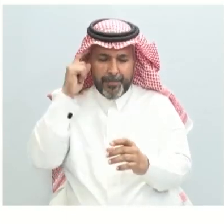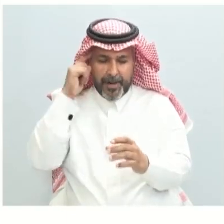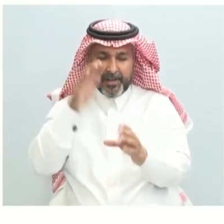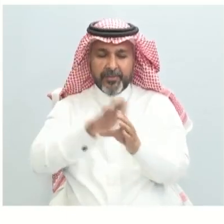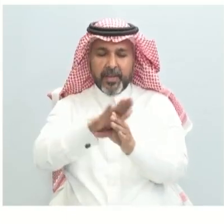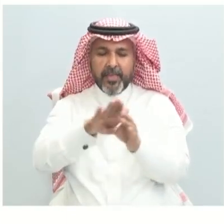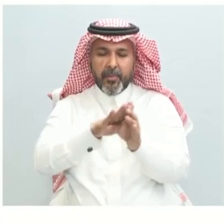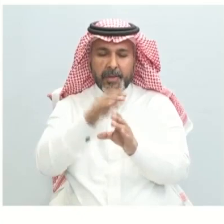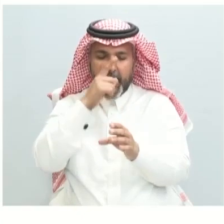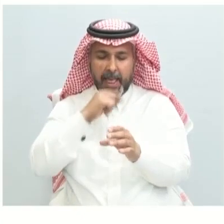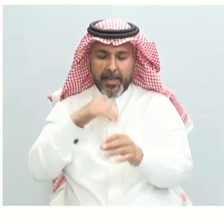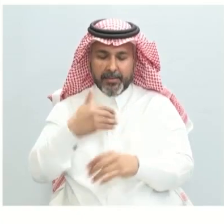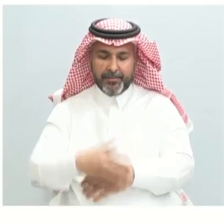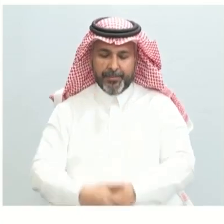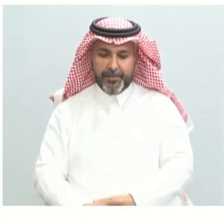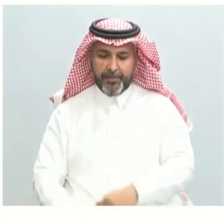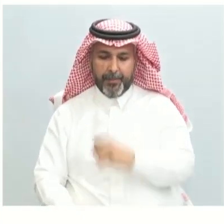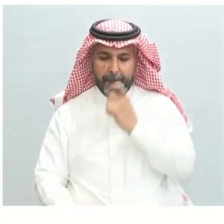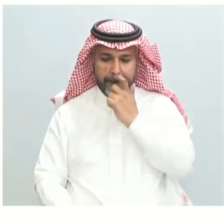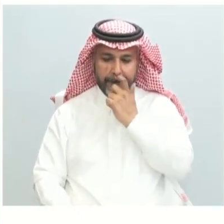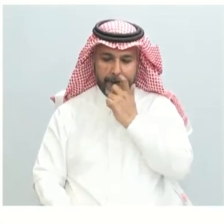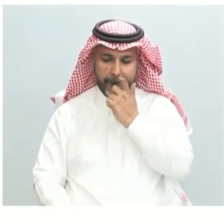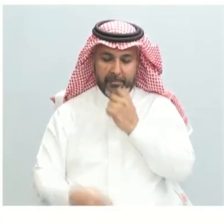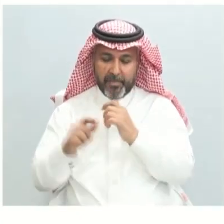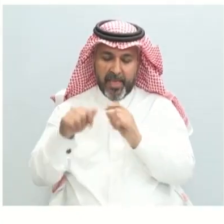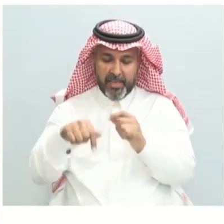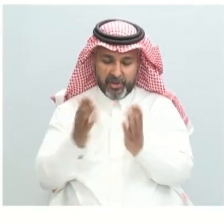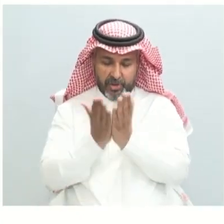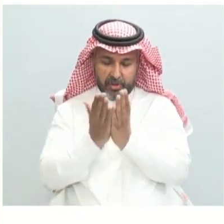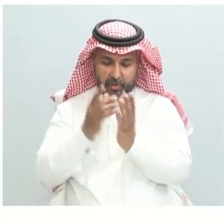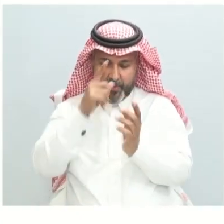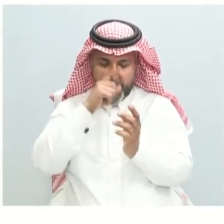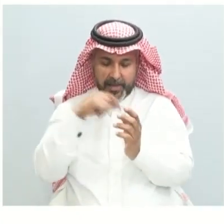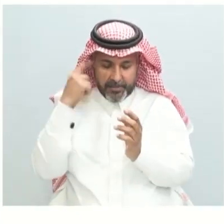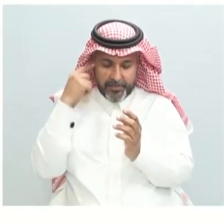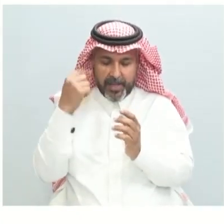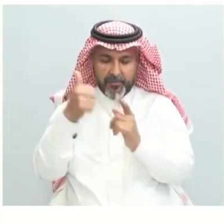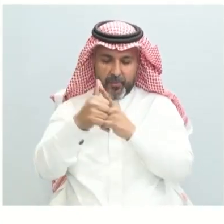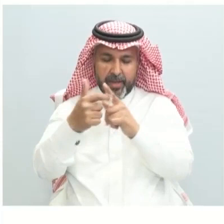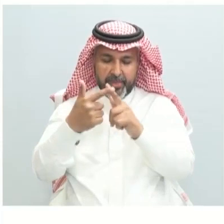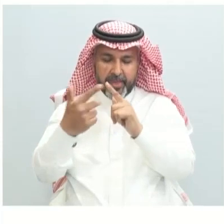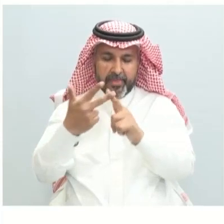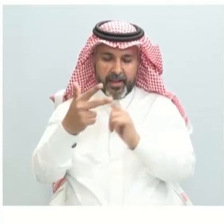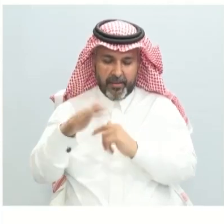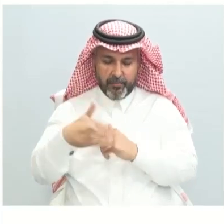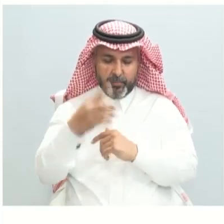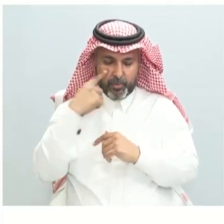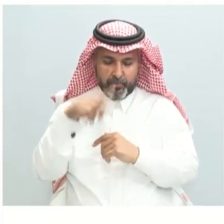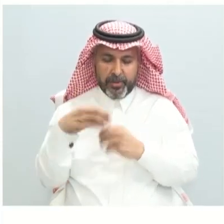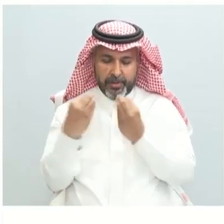واجبات المواطن السعودي ان يذكر الطالب ما هو الانتماء والولاء